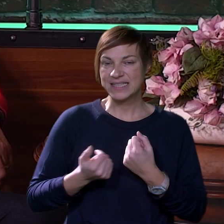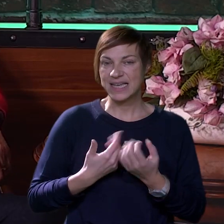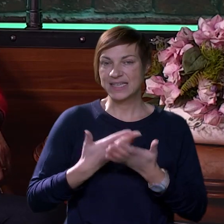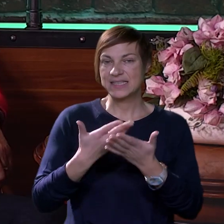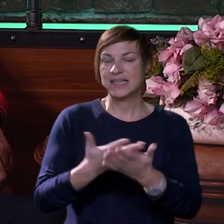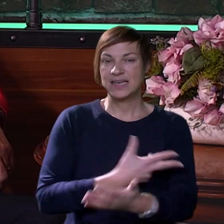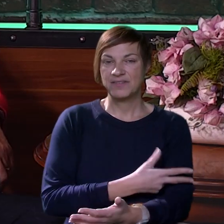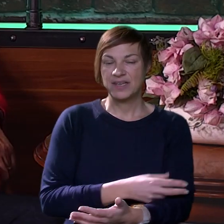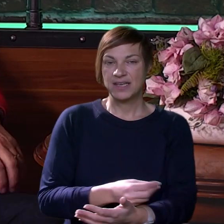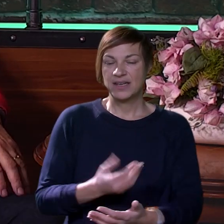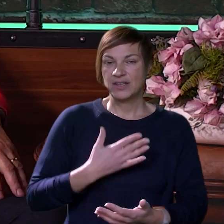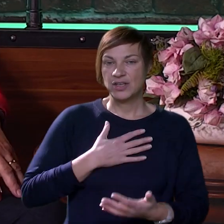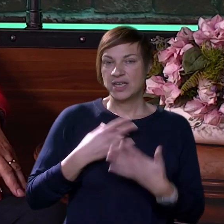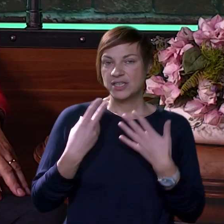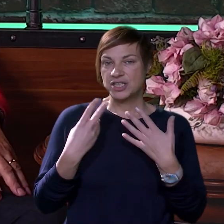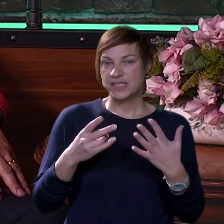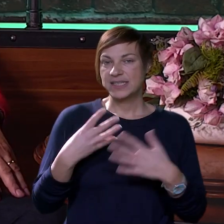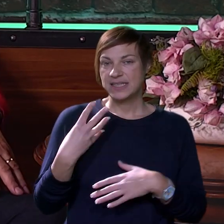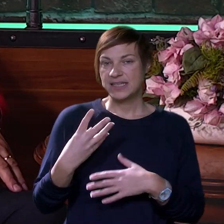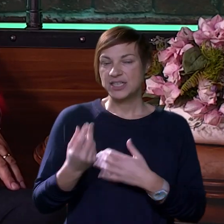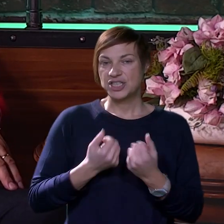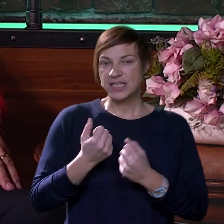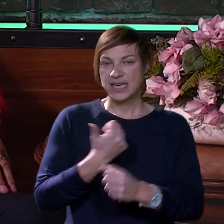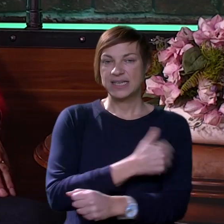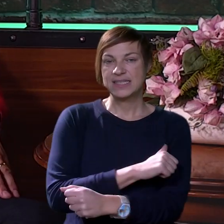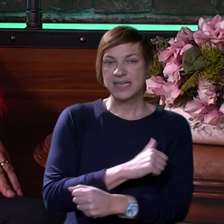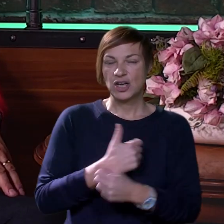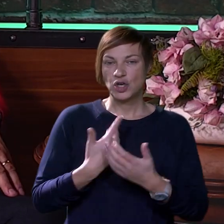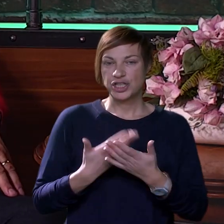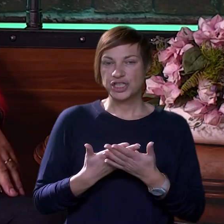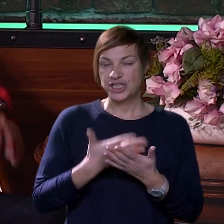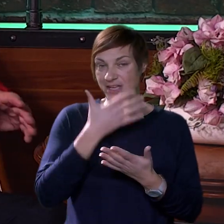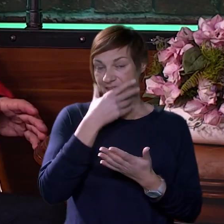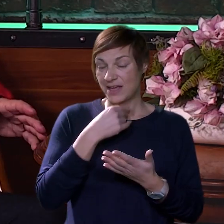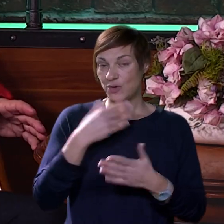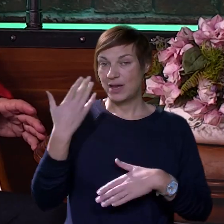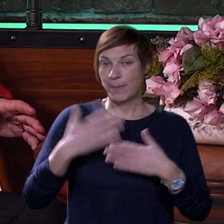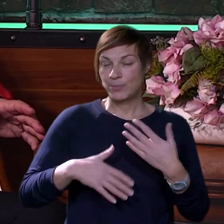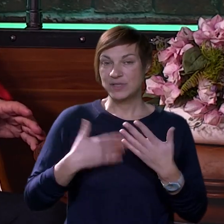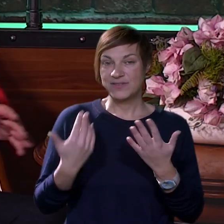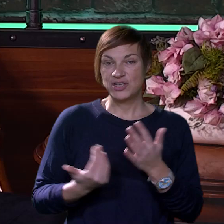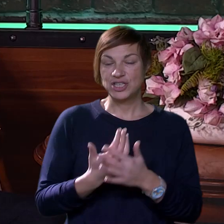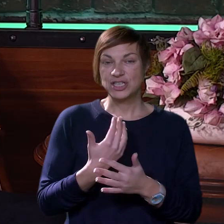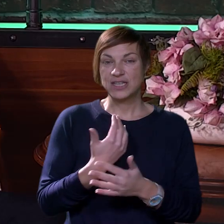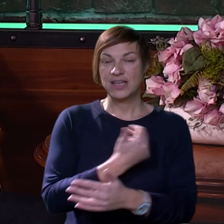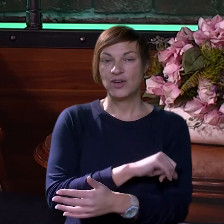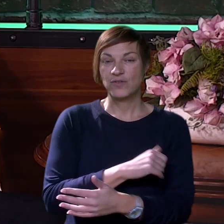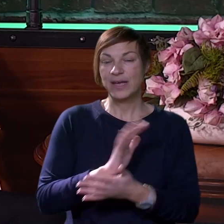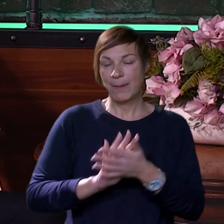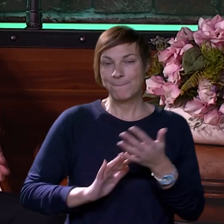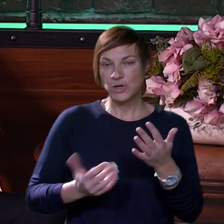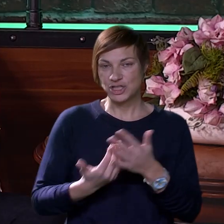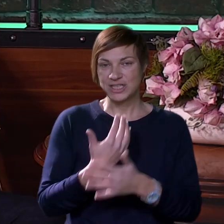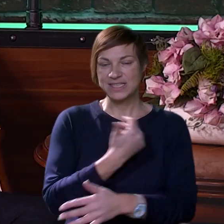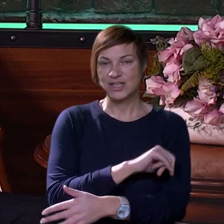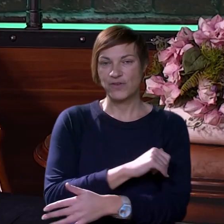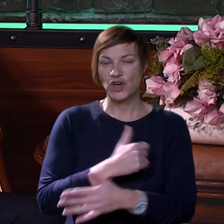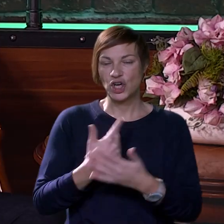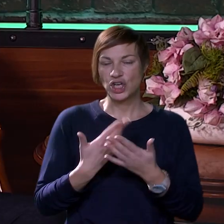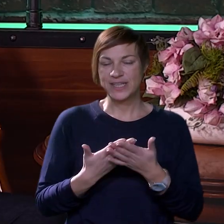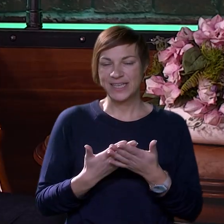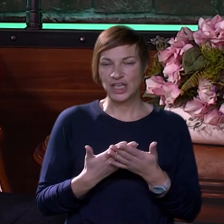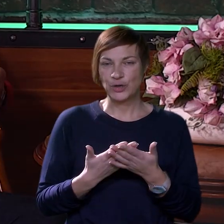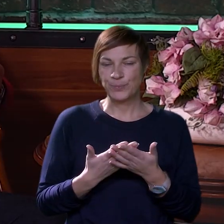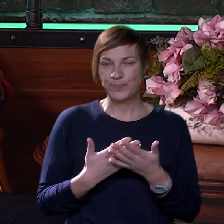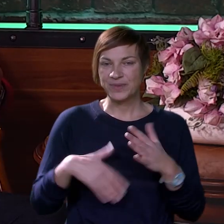akciji darivanja krvi. To će biti naša 74. akcija godišnja i tako lijepo završite novu godinu i počnite